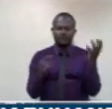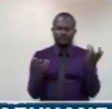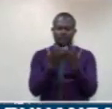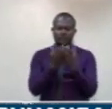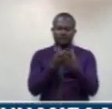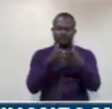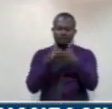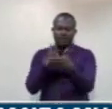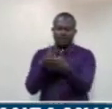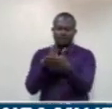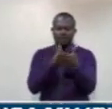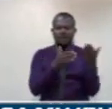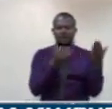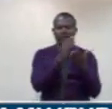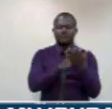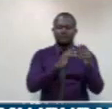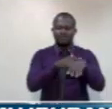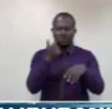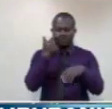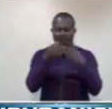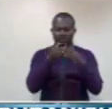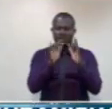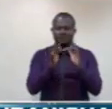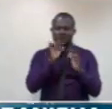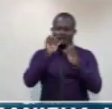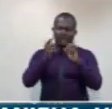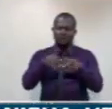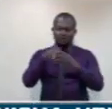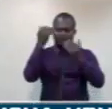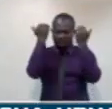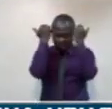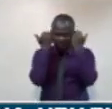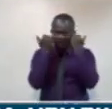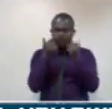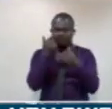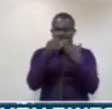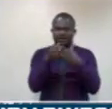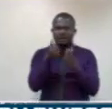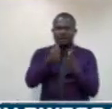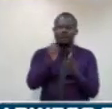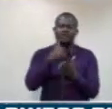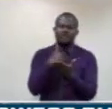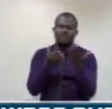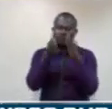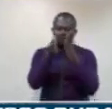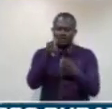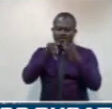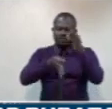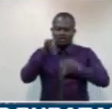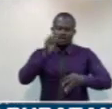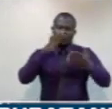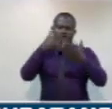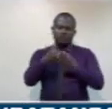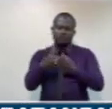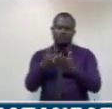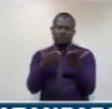n'imbogamizi. Imbogamizi ni uko hari igihe usanga internet itariho mu rukiko, ugasanga niba wowe uyifite mugenzi wawe wari urimo aburana bigeze